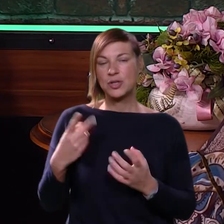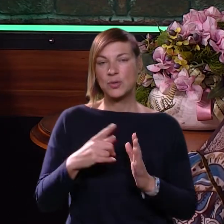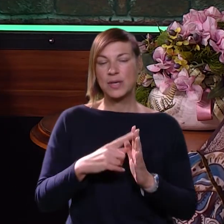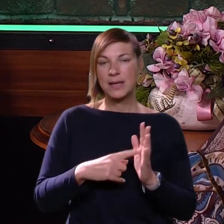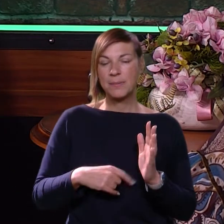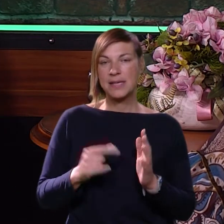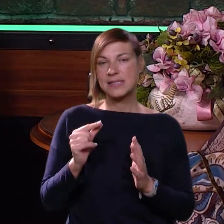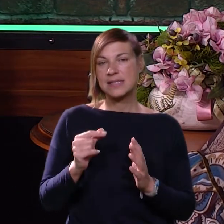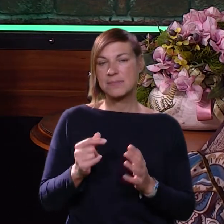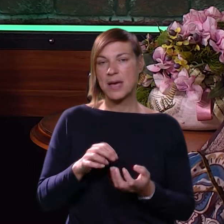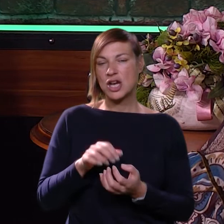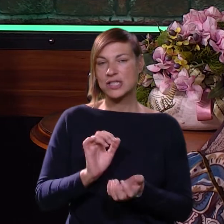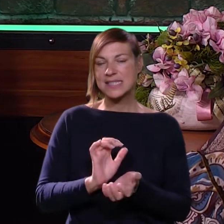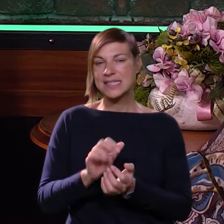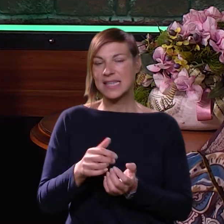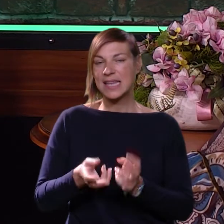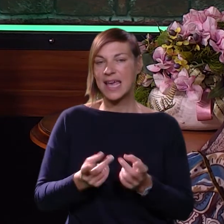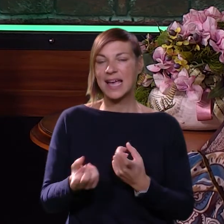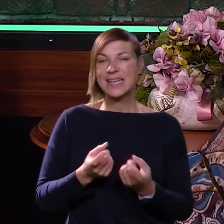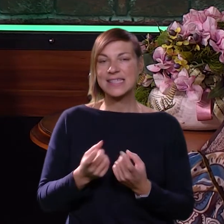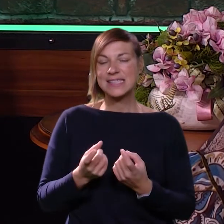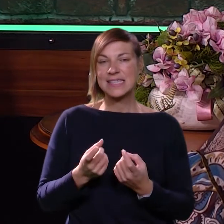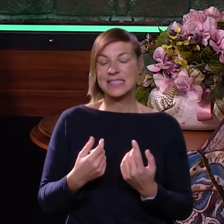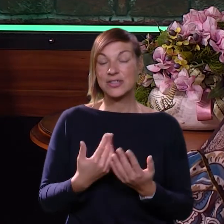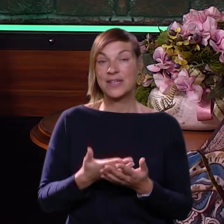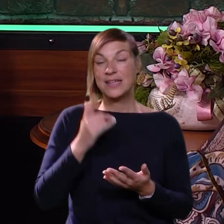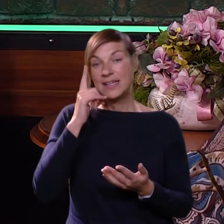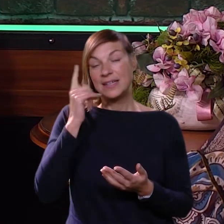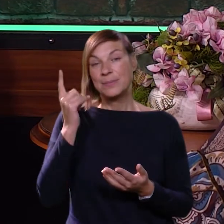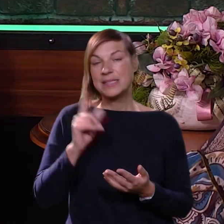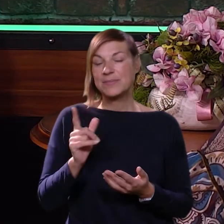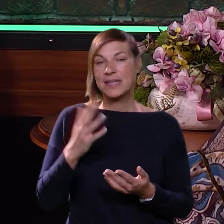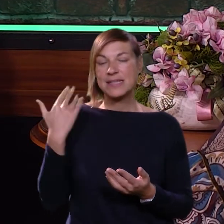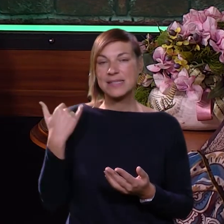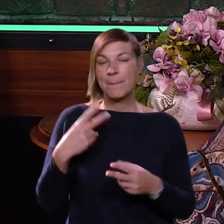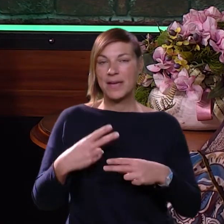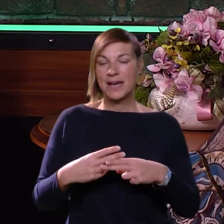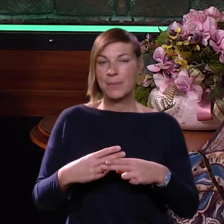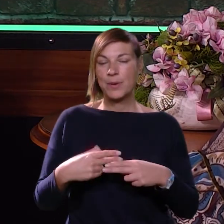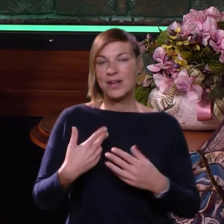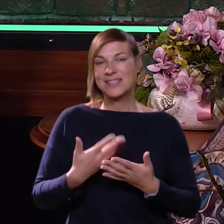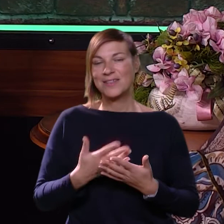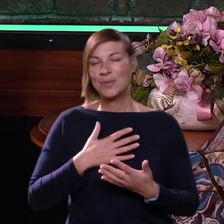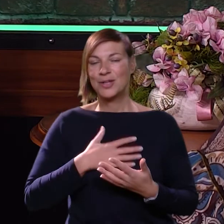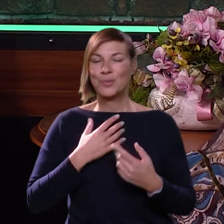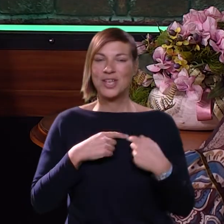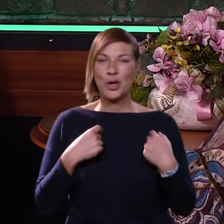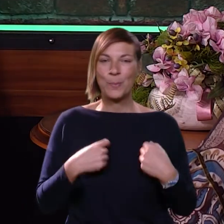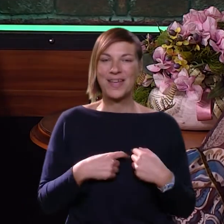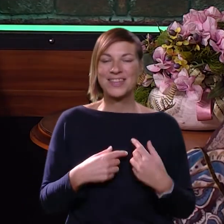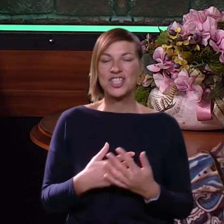bio je drugi mjesec, malo je bilo snijega, malo je bilo tako izazova, baš je, mislim, da nisam bila bolesna, bilo bi romantično.